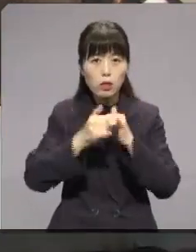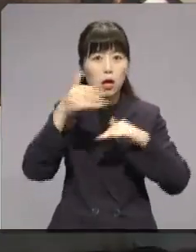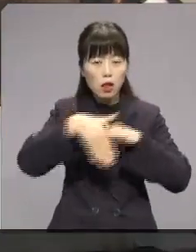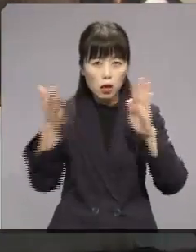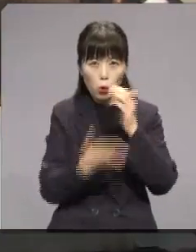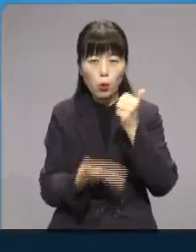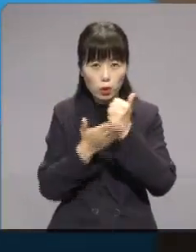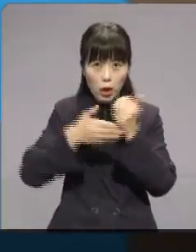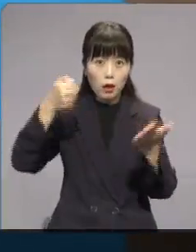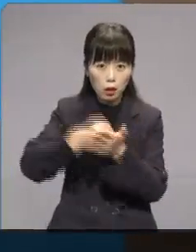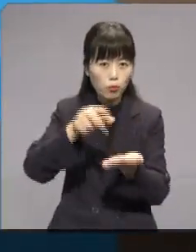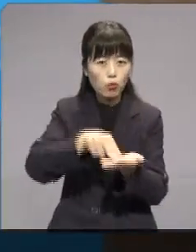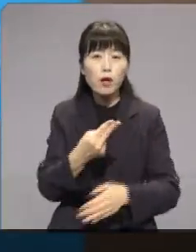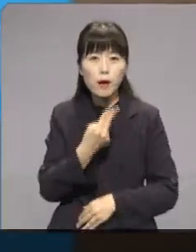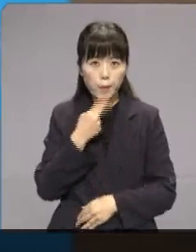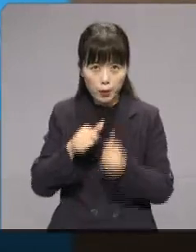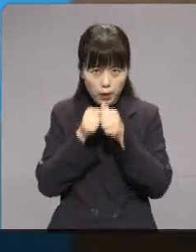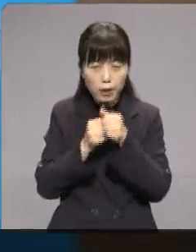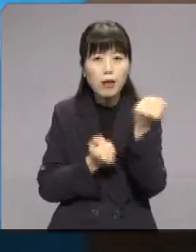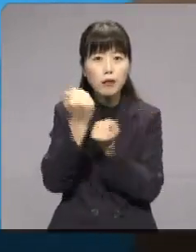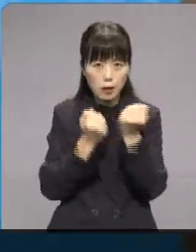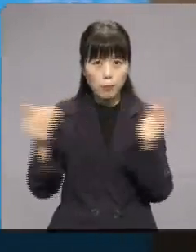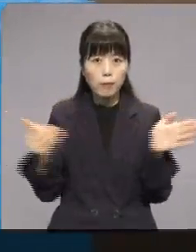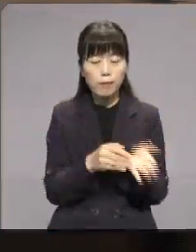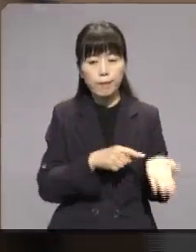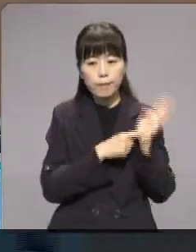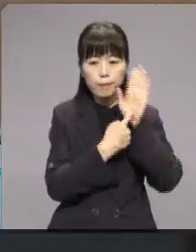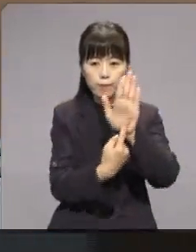공천 결정은 문제가 없다고 자세히 설명했다고